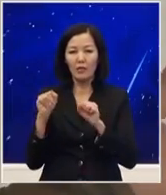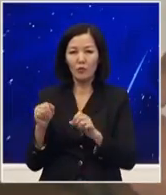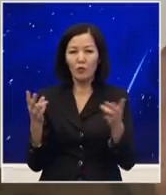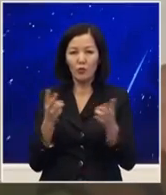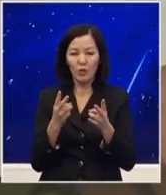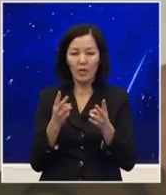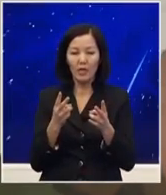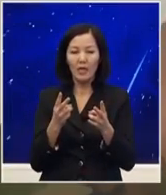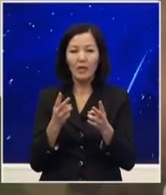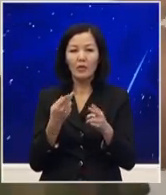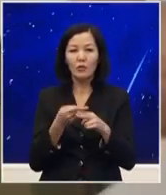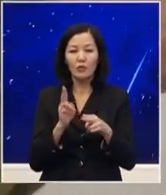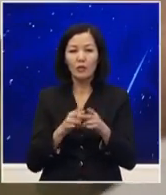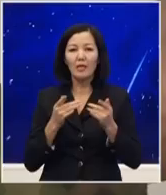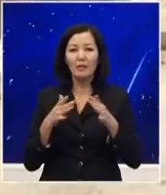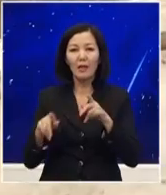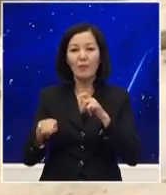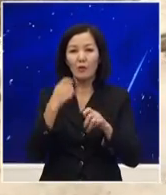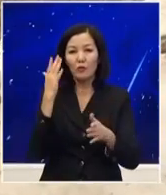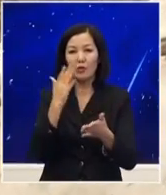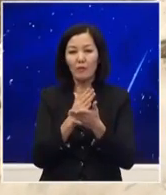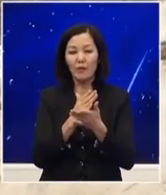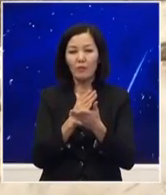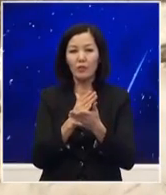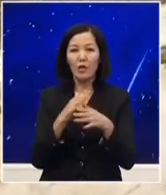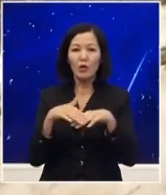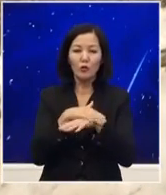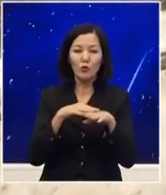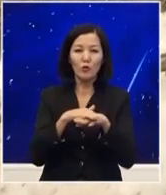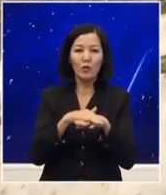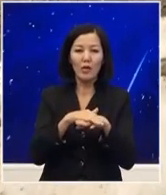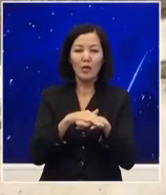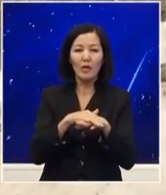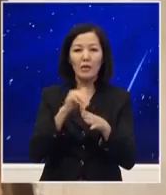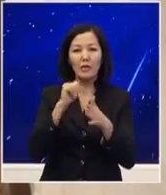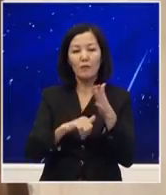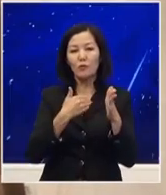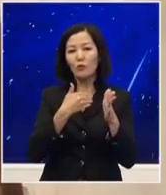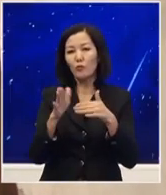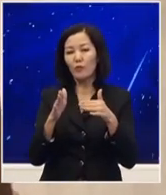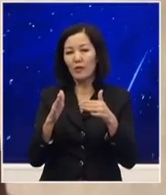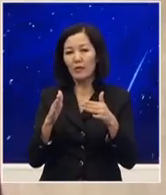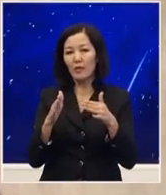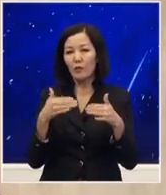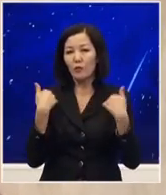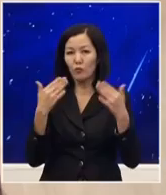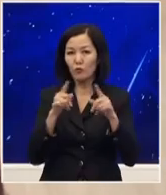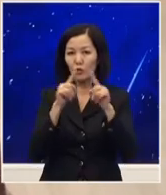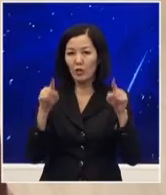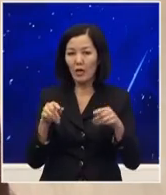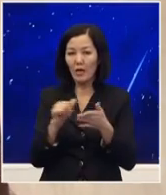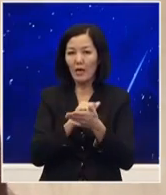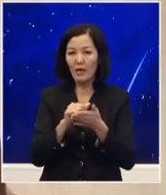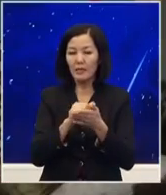сала қызметкерлері. Талап бұзылған жағдайда тұрғындарға кемшіліктерді жою бойынша ұсыныс қағаздары беріледі. Оған қоса өрт сөндірушілер